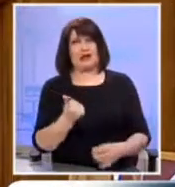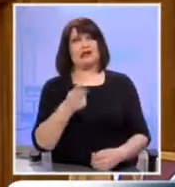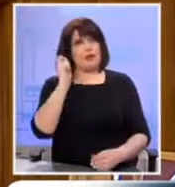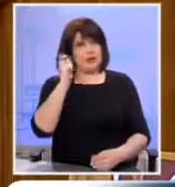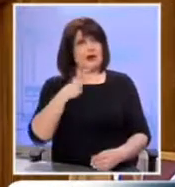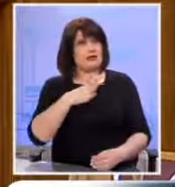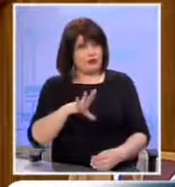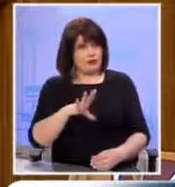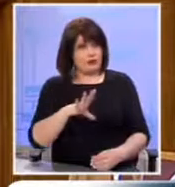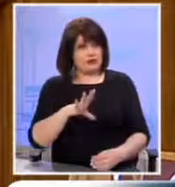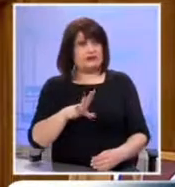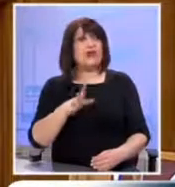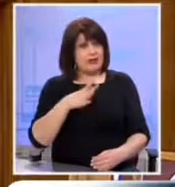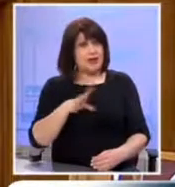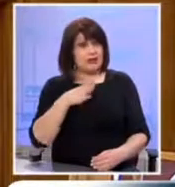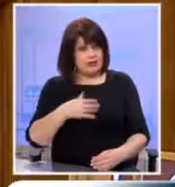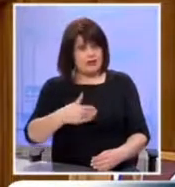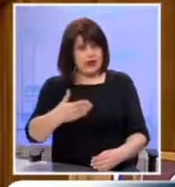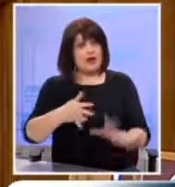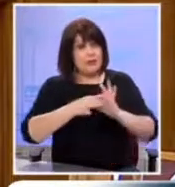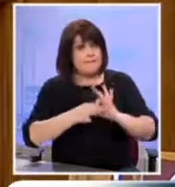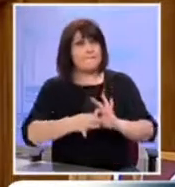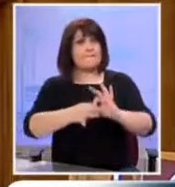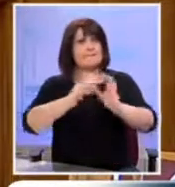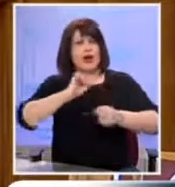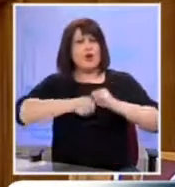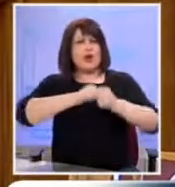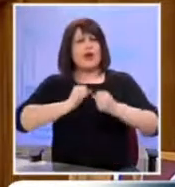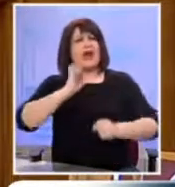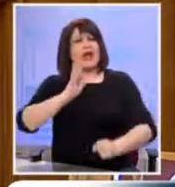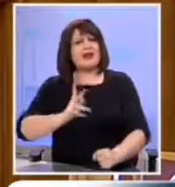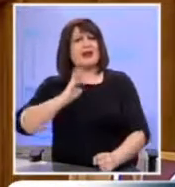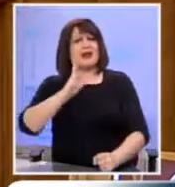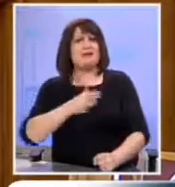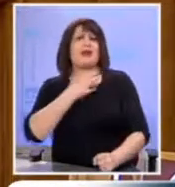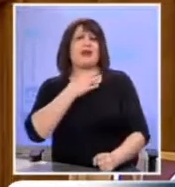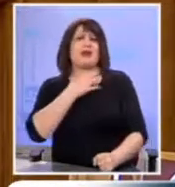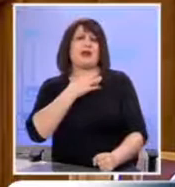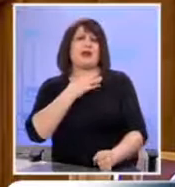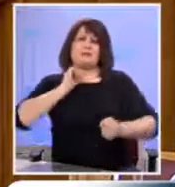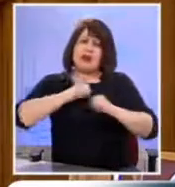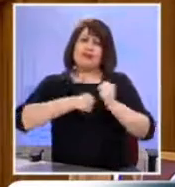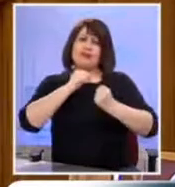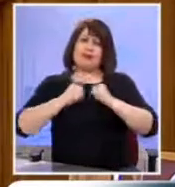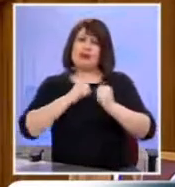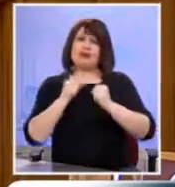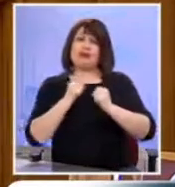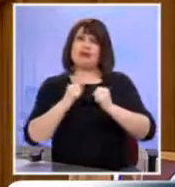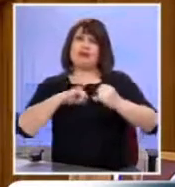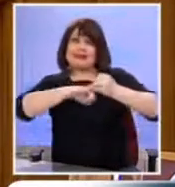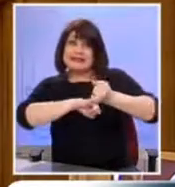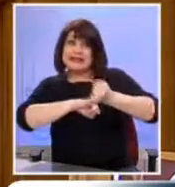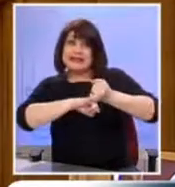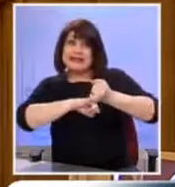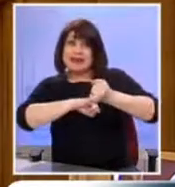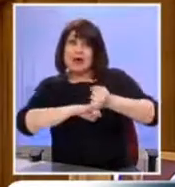βούληση, προθέσεις και διαρκής αγώνας, καθημερινή ανάγκη και μάχη για να κερδιθούν τα στοιχήματα